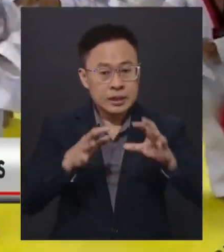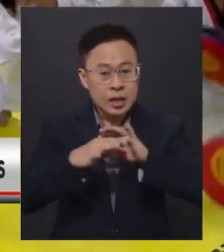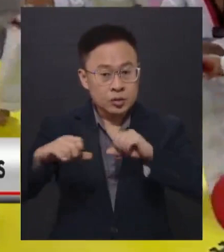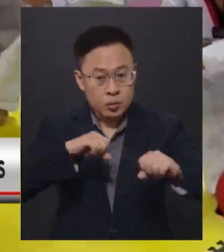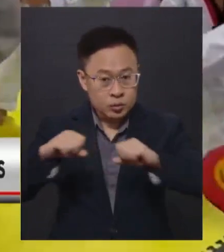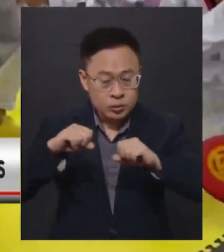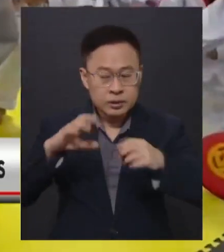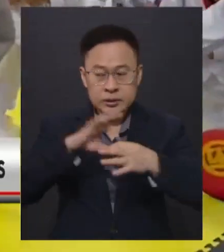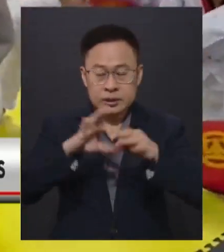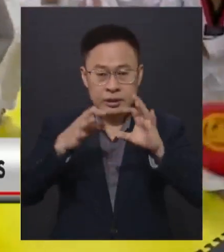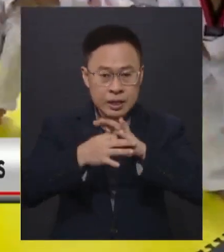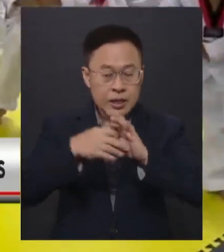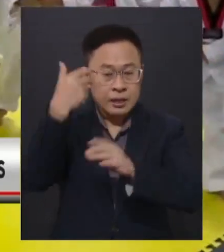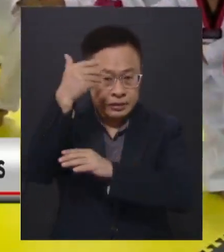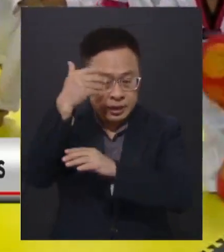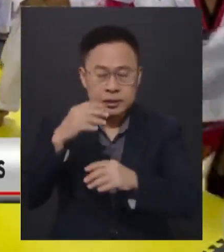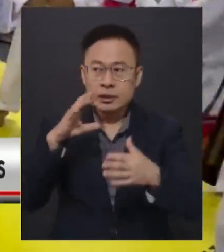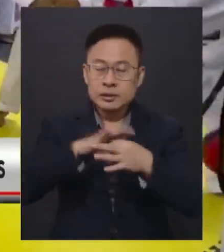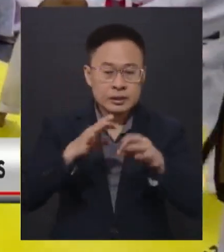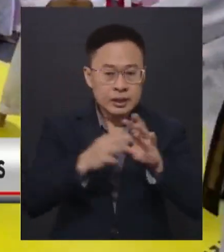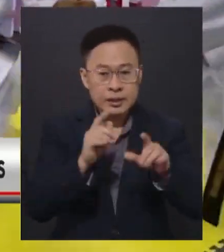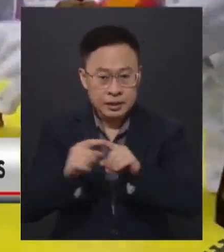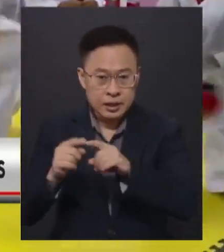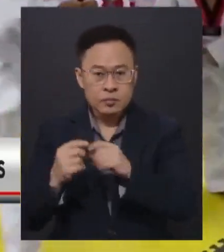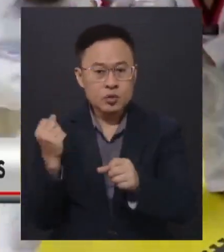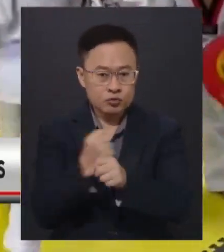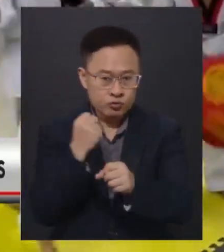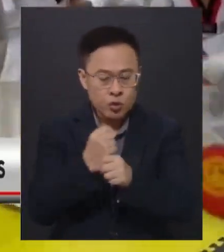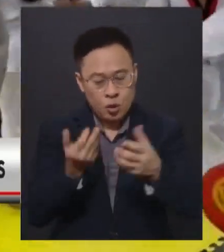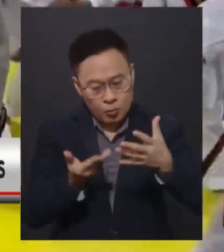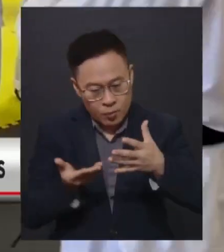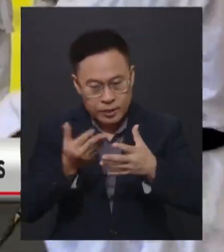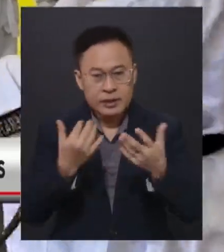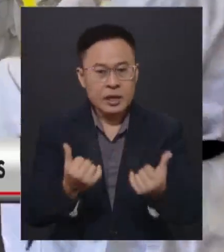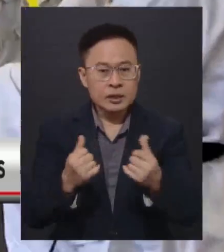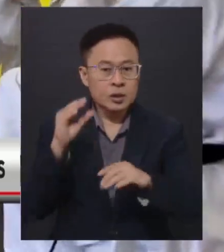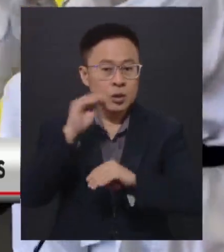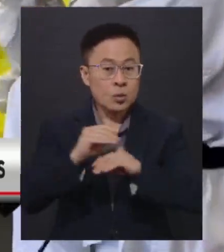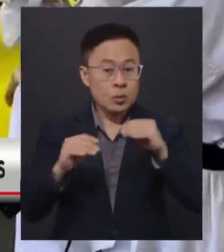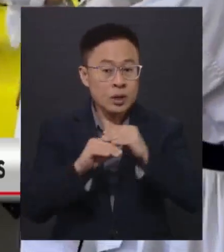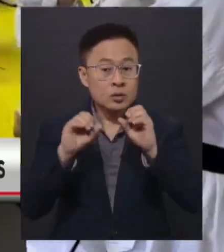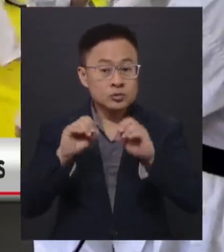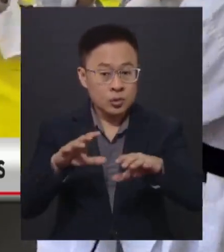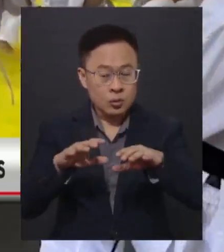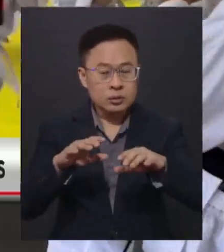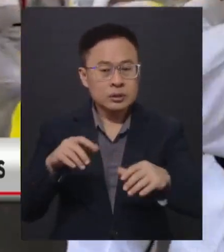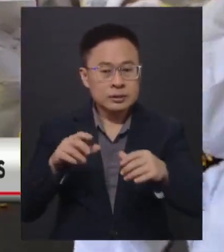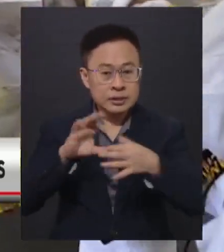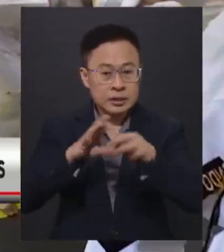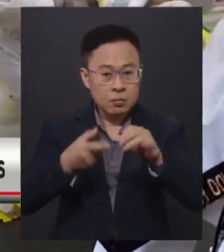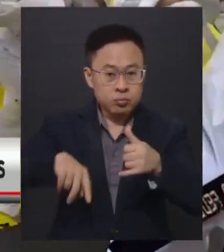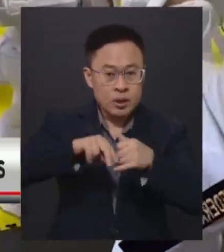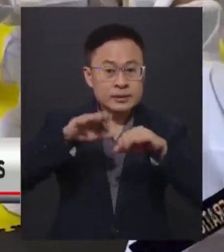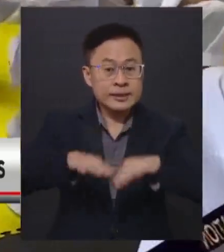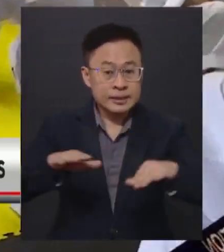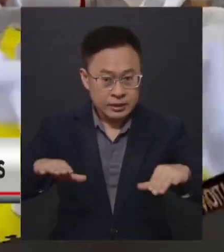กีฬาแห่งชาติและด้วยการเริ่มและต่อยอดจากกิจกรรมโครงการสอนเทควันโดซึ่งเป็นการพัฒนากีฬาเทควัน